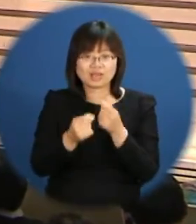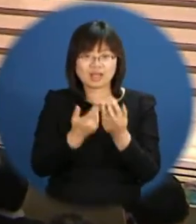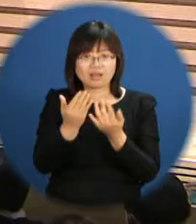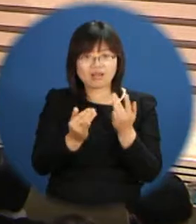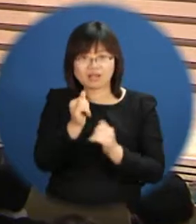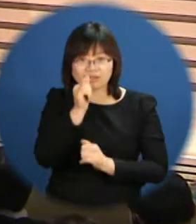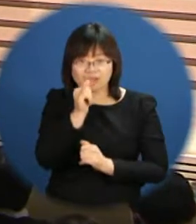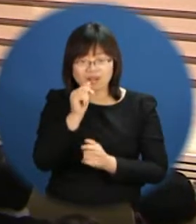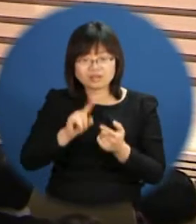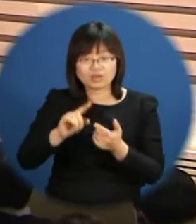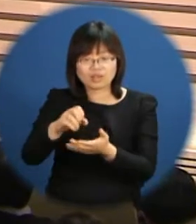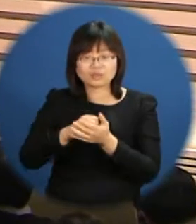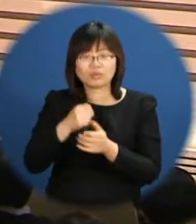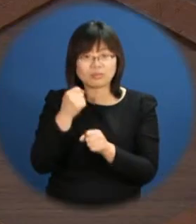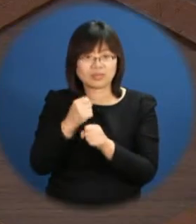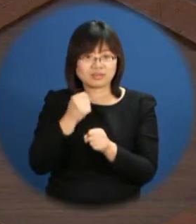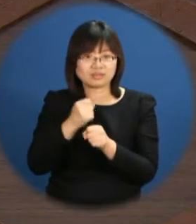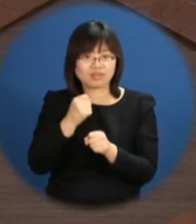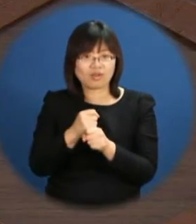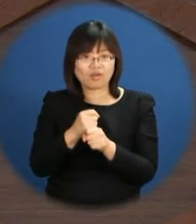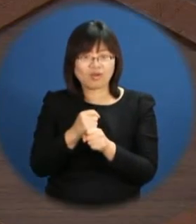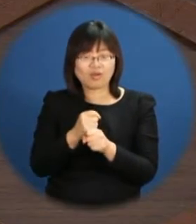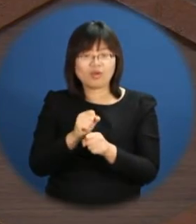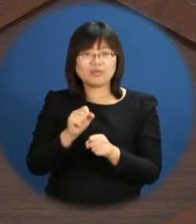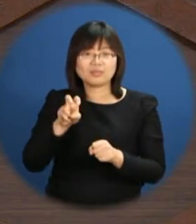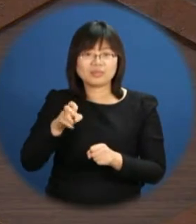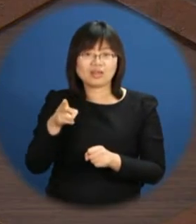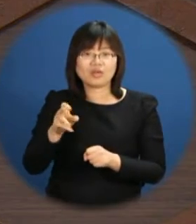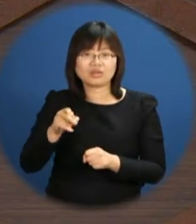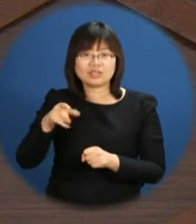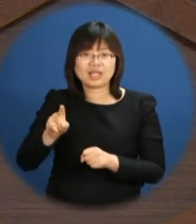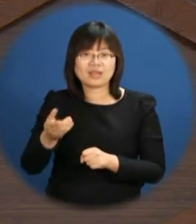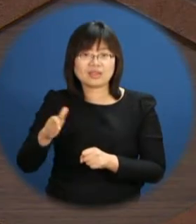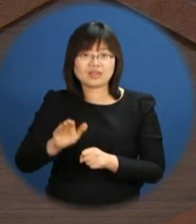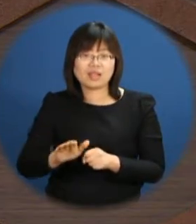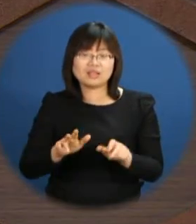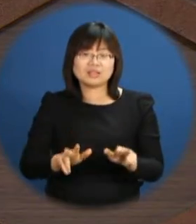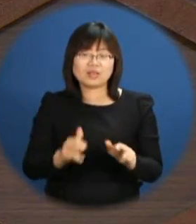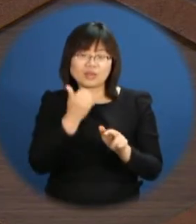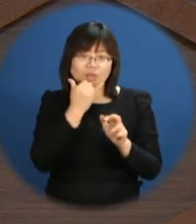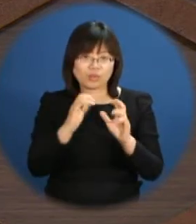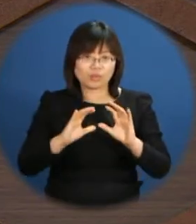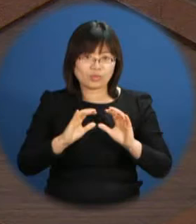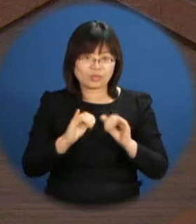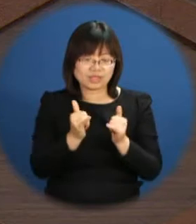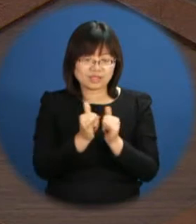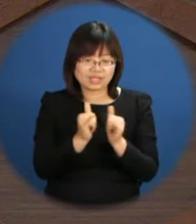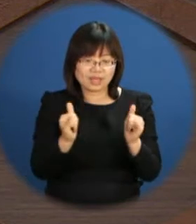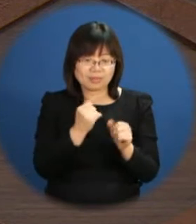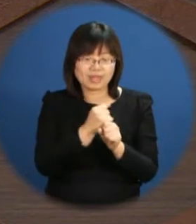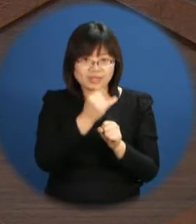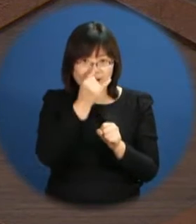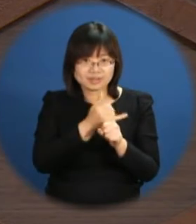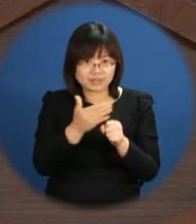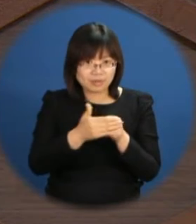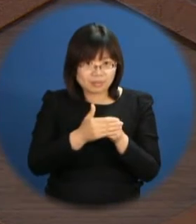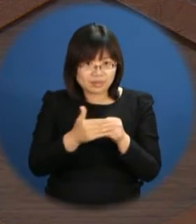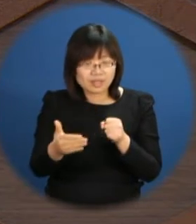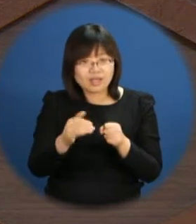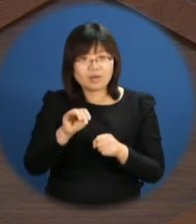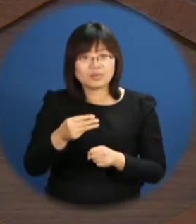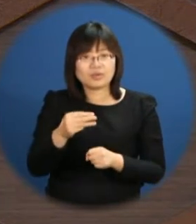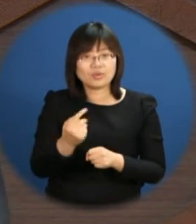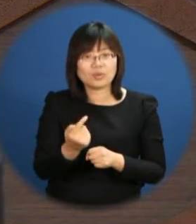그걸 가지고 만든 도움 명산 데 이제 워낙 은 독일 사람들이 만들었기 때문에 플러그 키스톤